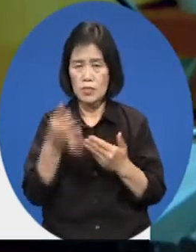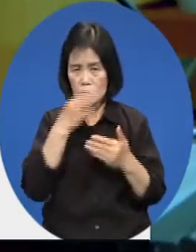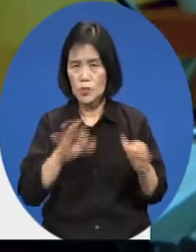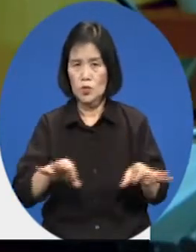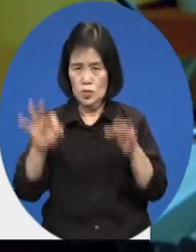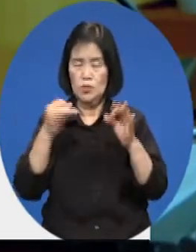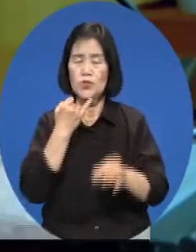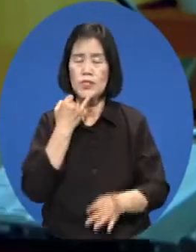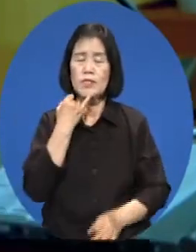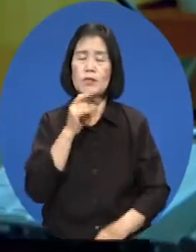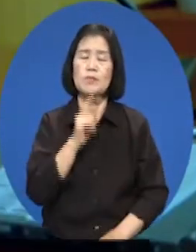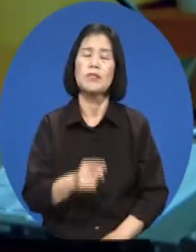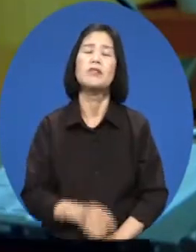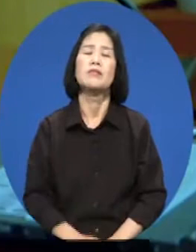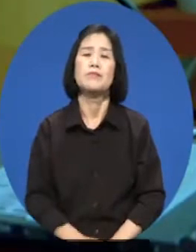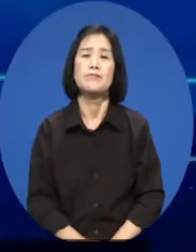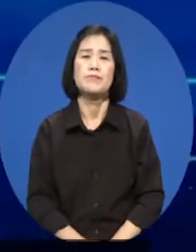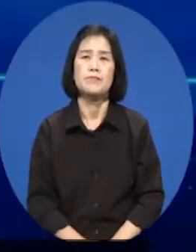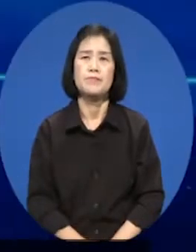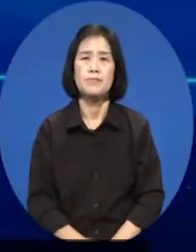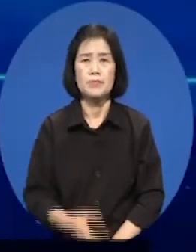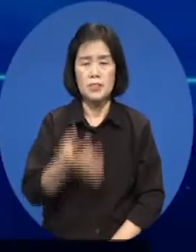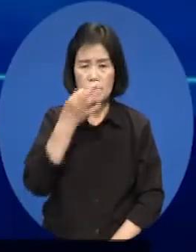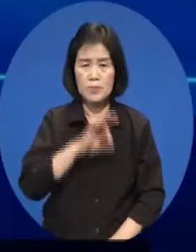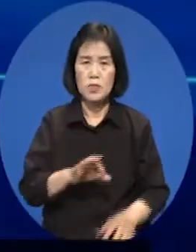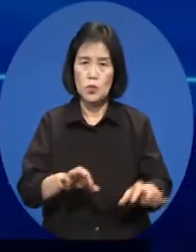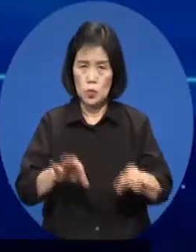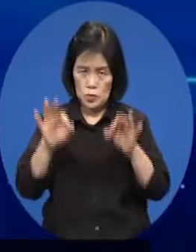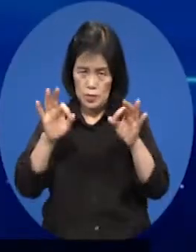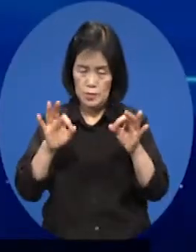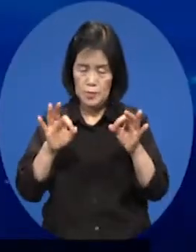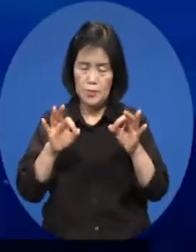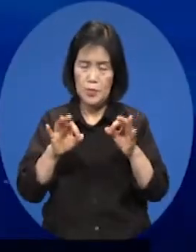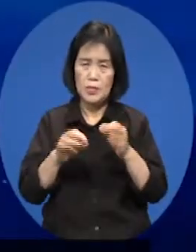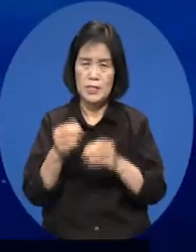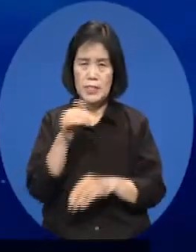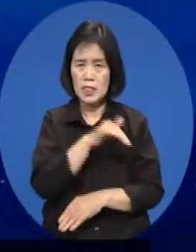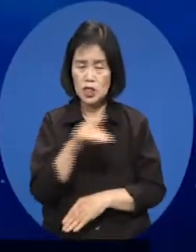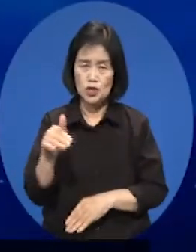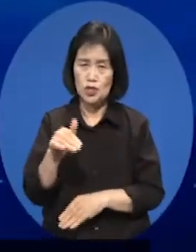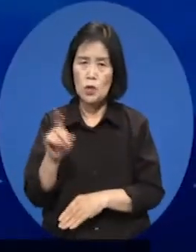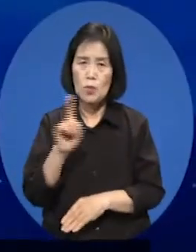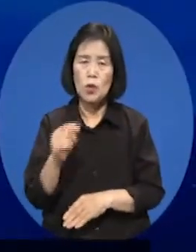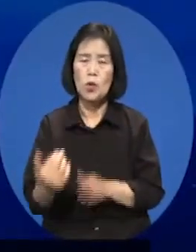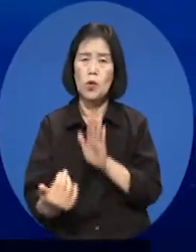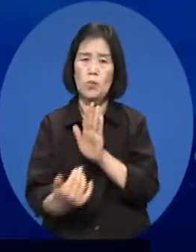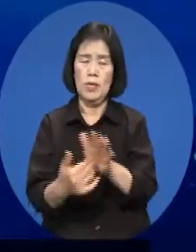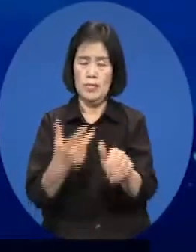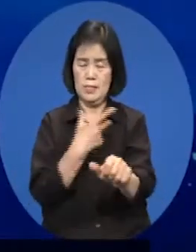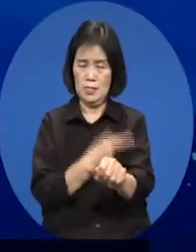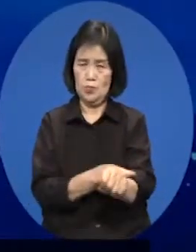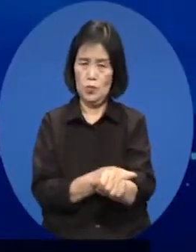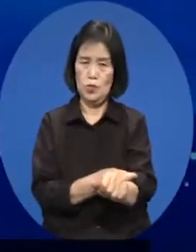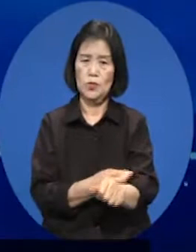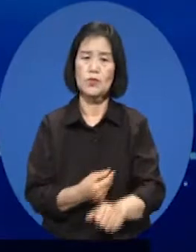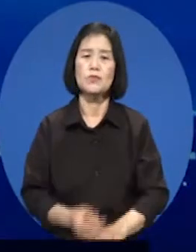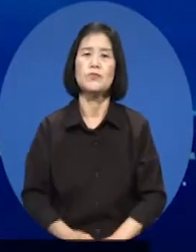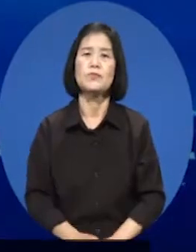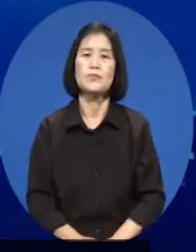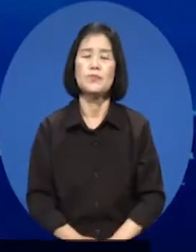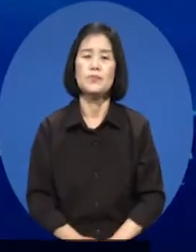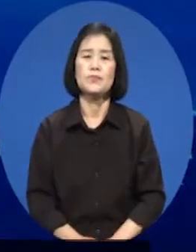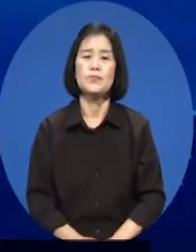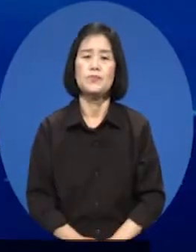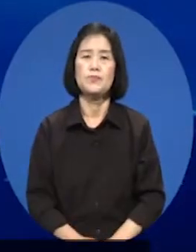된다고 생각을 합니다. 그렇군요. 금리를 올리게 되는 하나의 기준점이 백신 접종률이 될 것이다 이 말씀까지